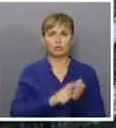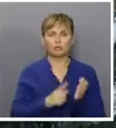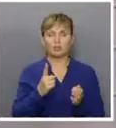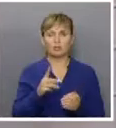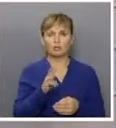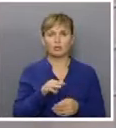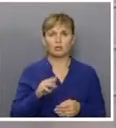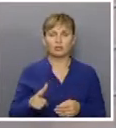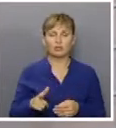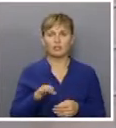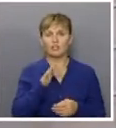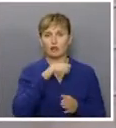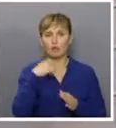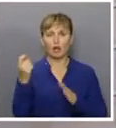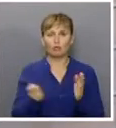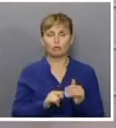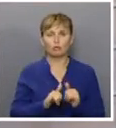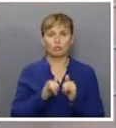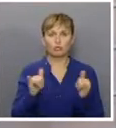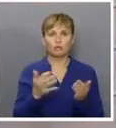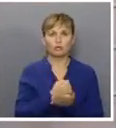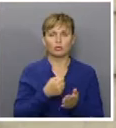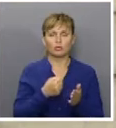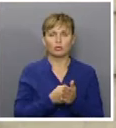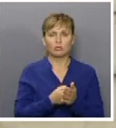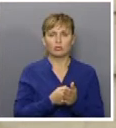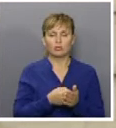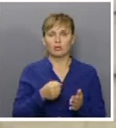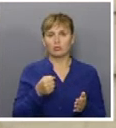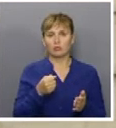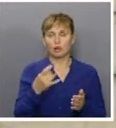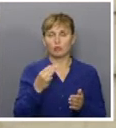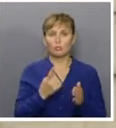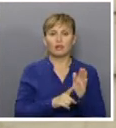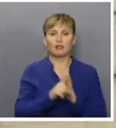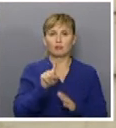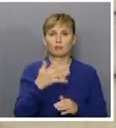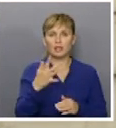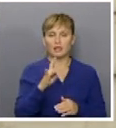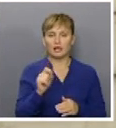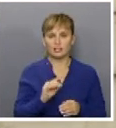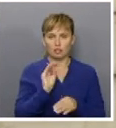1 171 000 000 тенге, но во время аукциона увеличить ее удалось в полтора раза от первоначально заявленной стоимости.